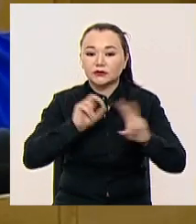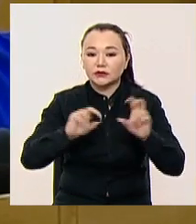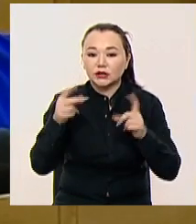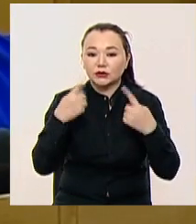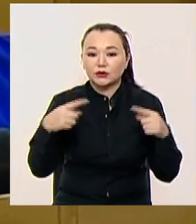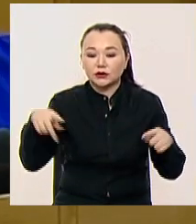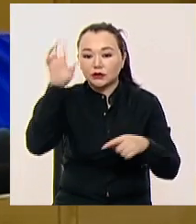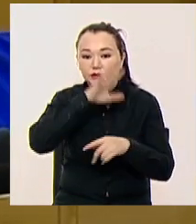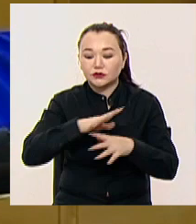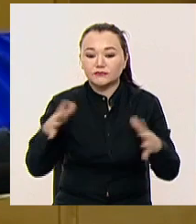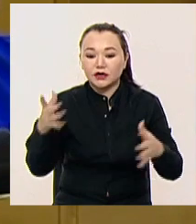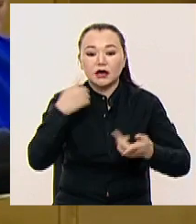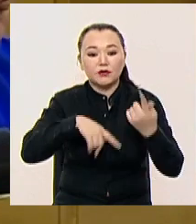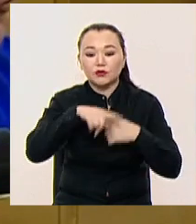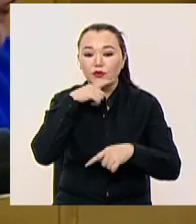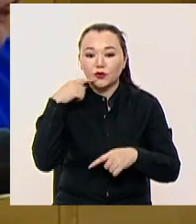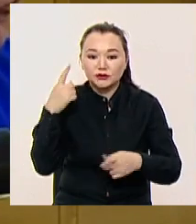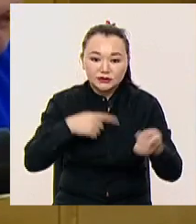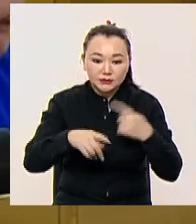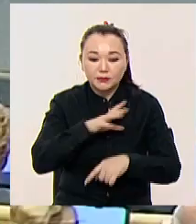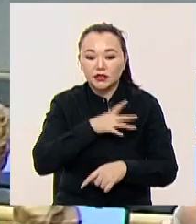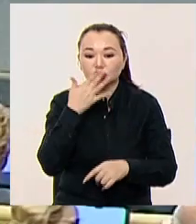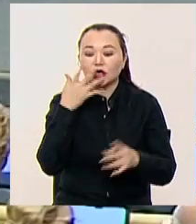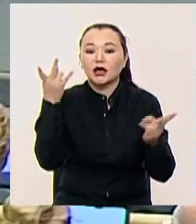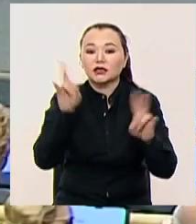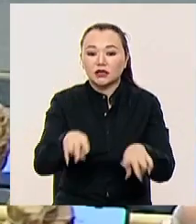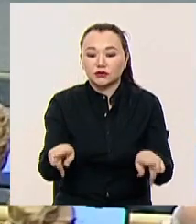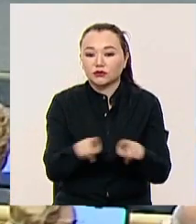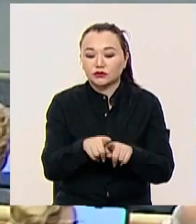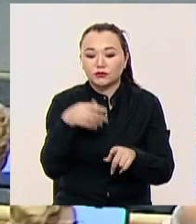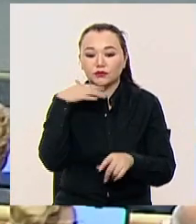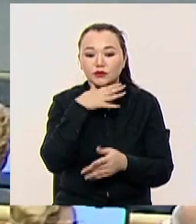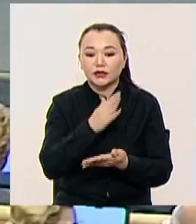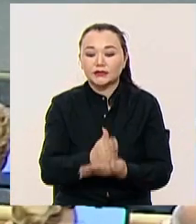елдерге кеткен. Көбі отанына қайтып оралғанымен шетелде қалғандары да біршама.